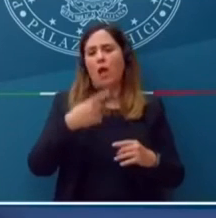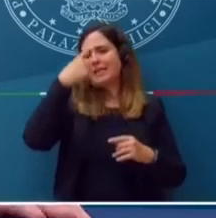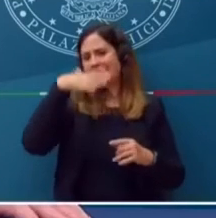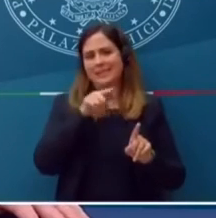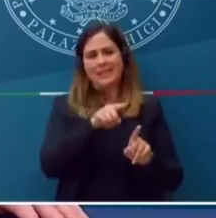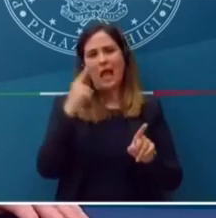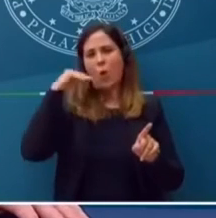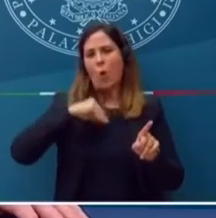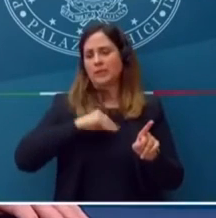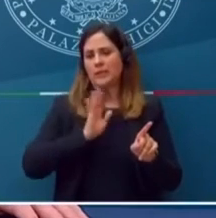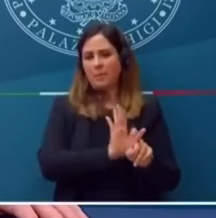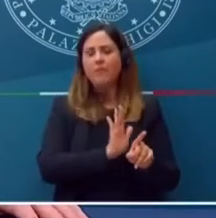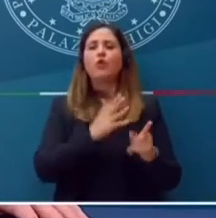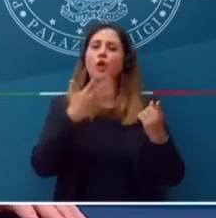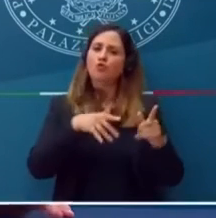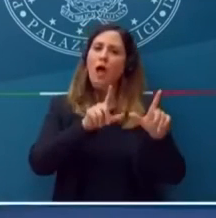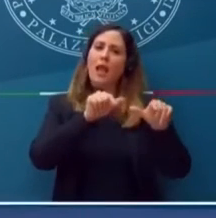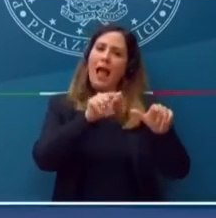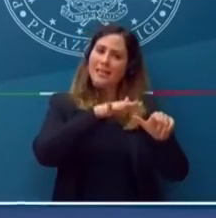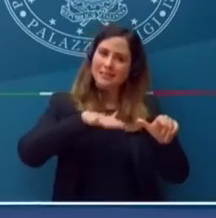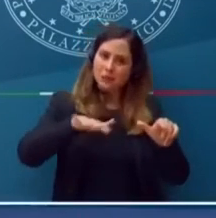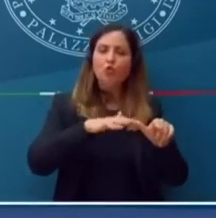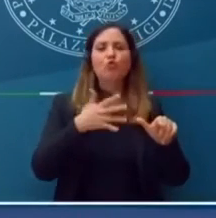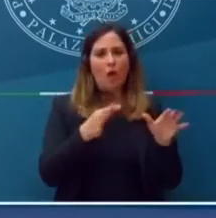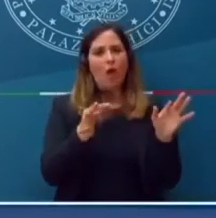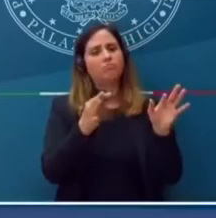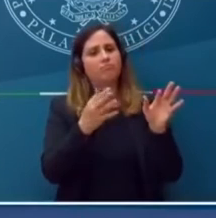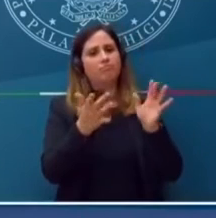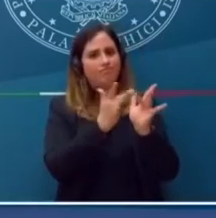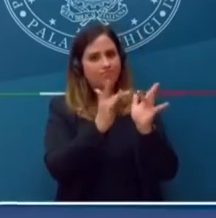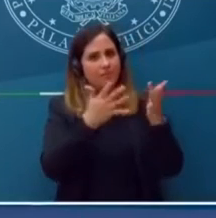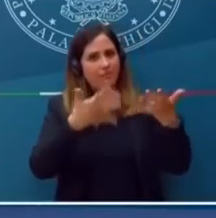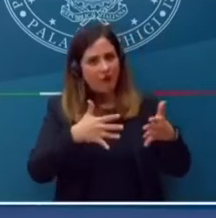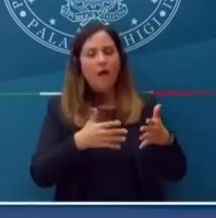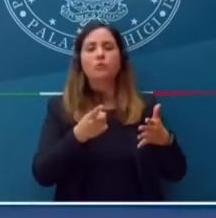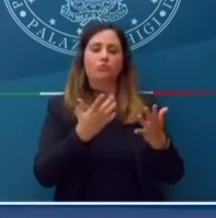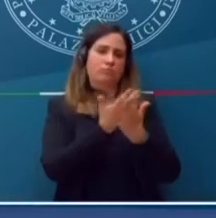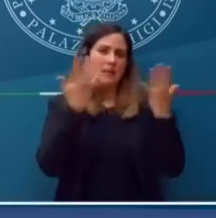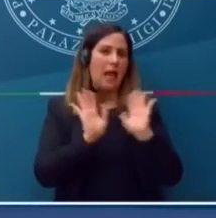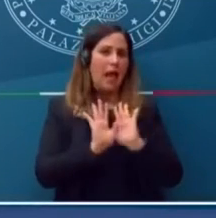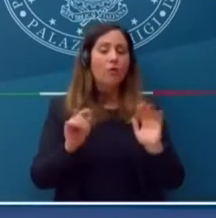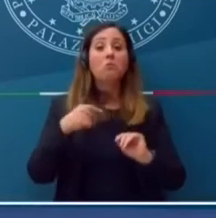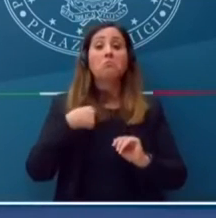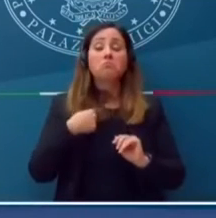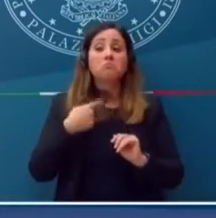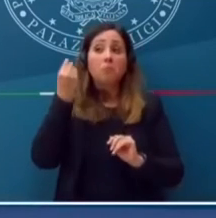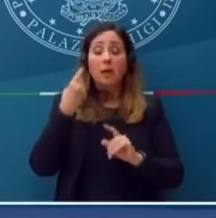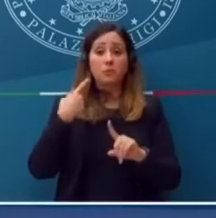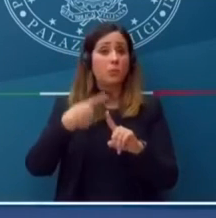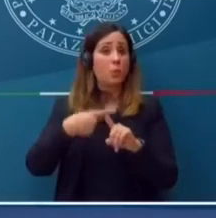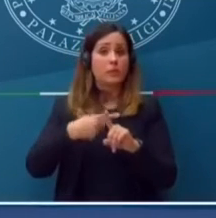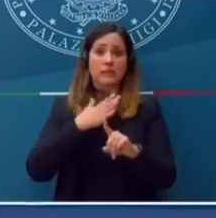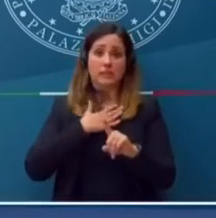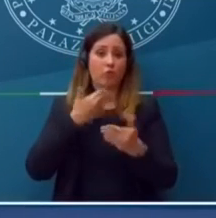stato chiarito con la Regione Lazio. E io sono molto ottimista, ecco, sull'andamento del